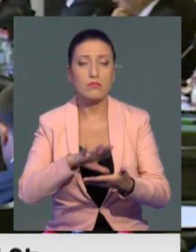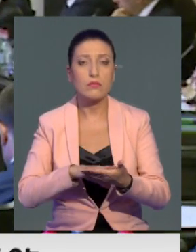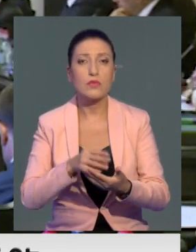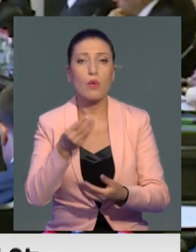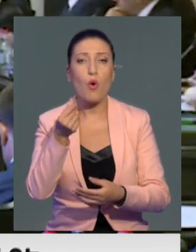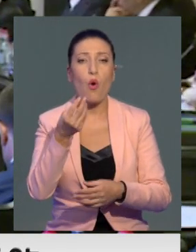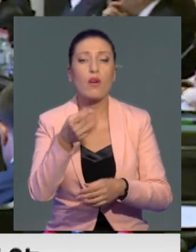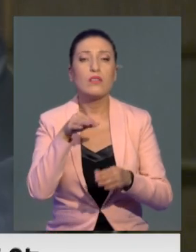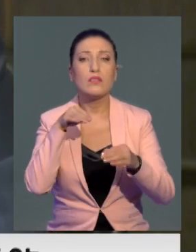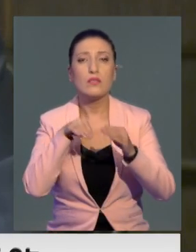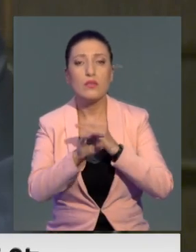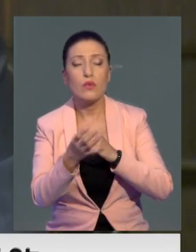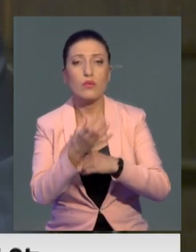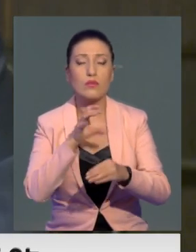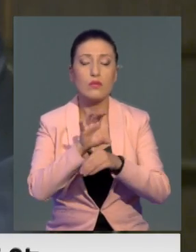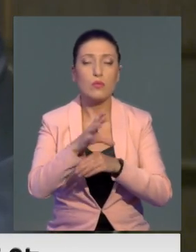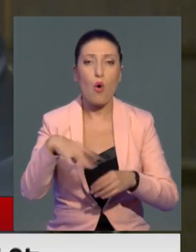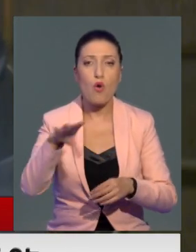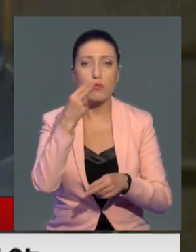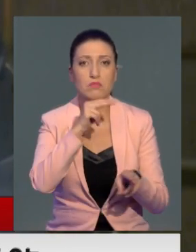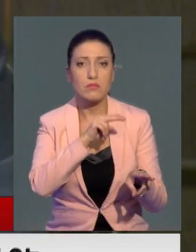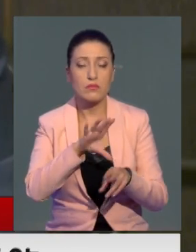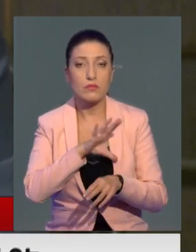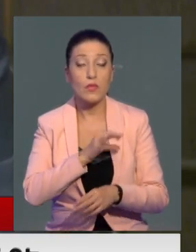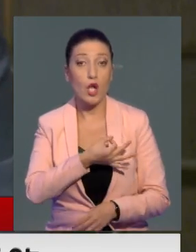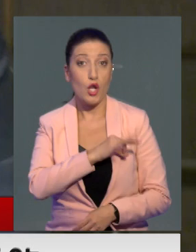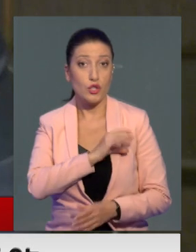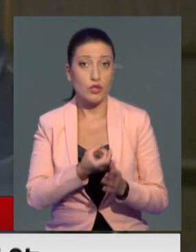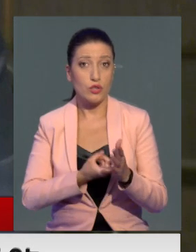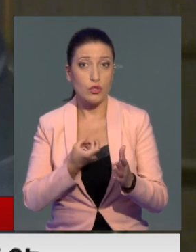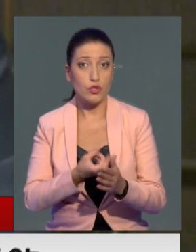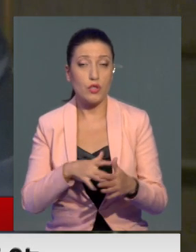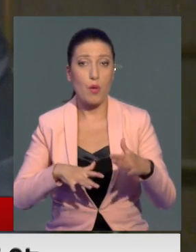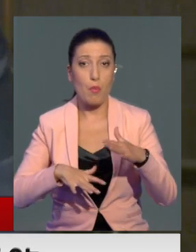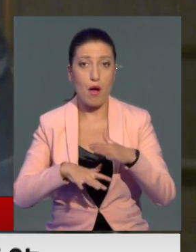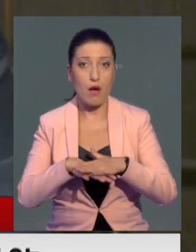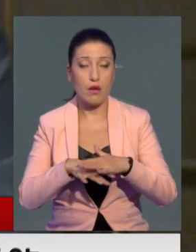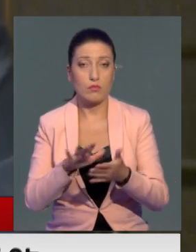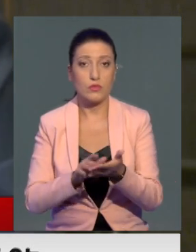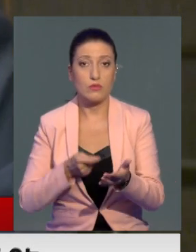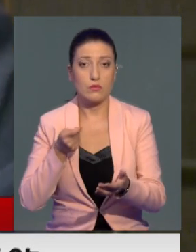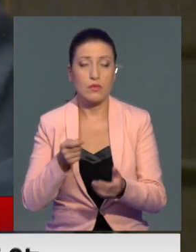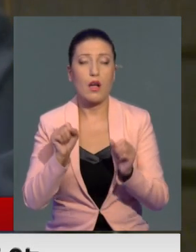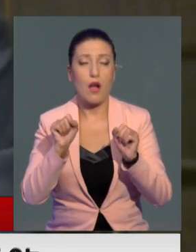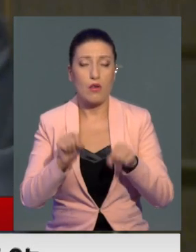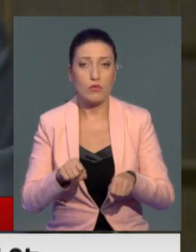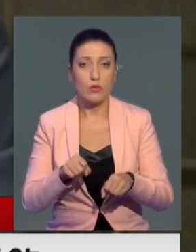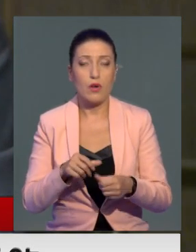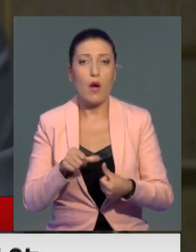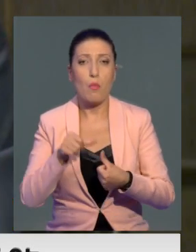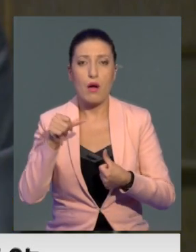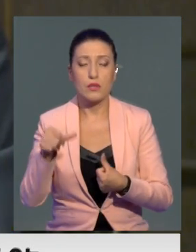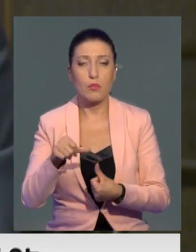հոսքերը վերահսկելու կարգը նույնպես։ Քննիչը բանկային գաղտնի կազմող տեղեկությունները ստանալու միջնորդություն կարող է ներկայացնել